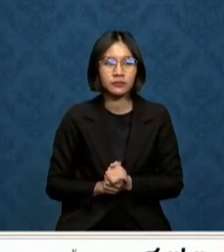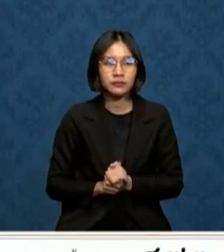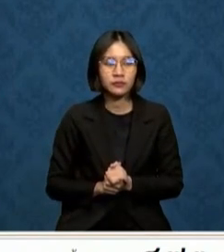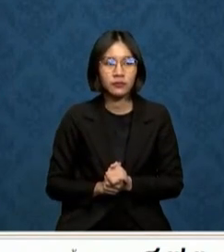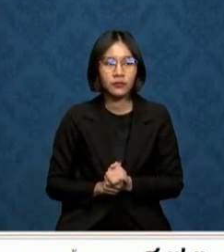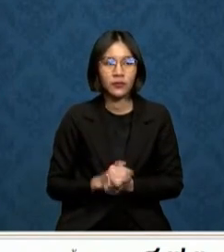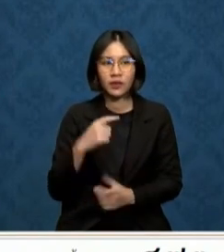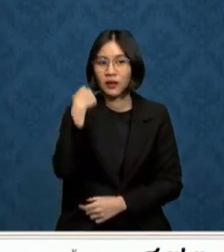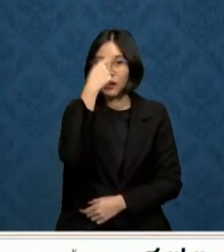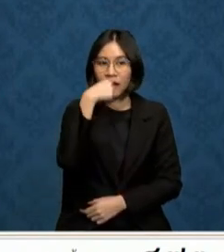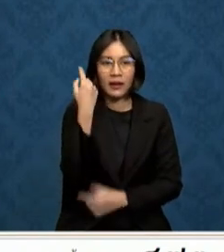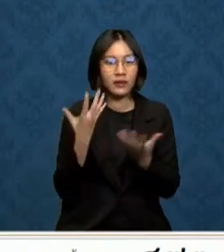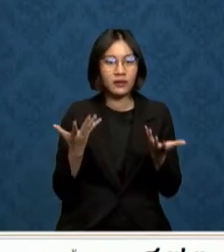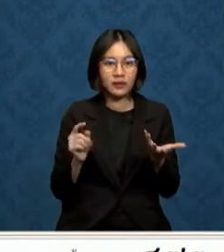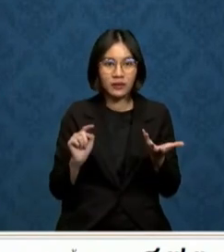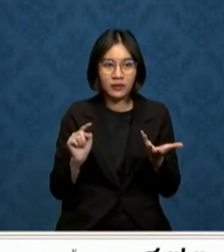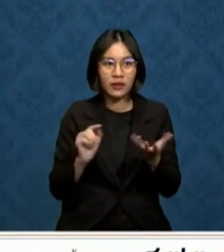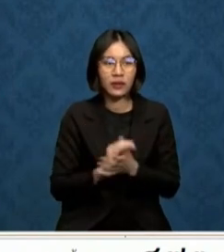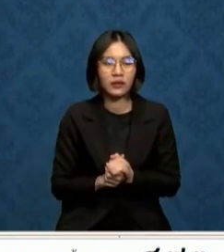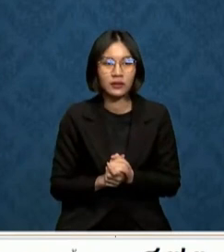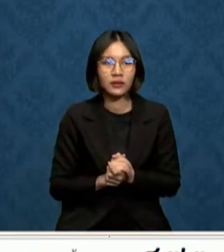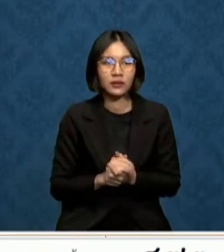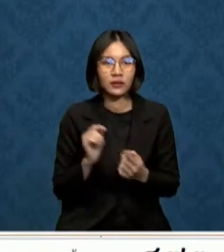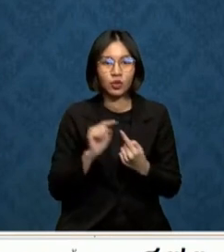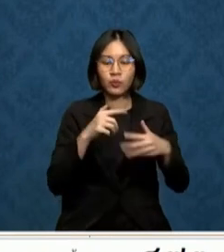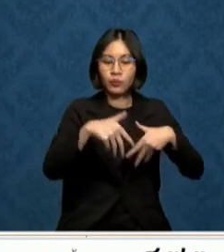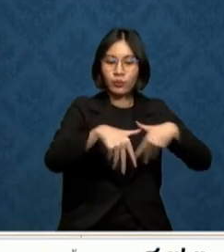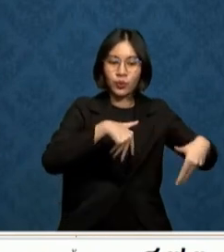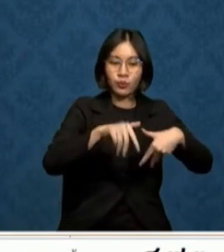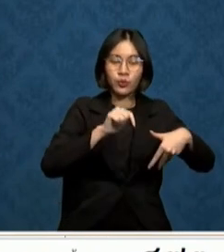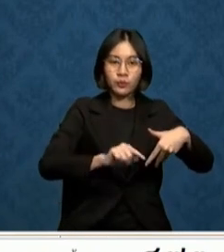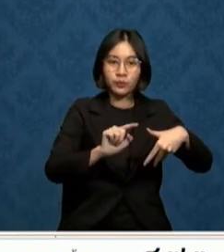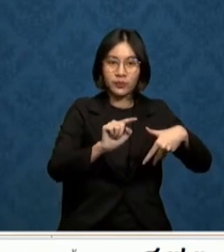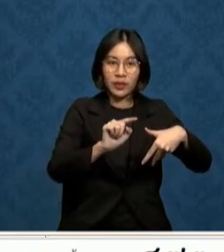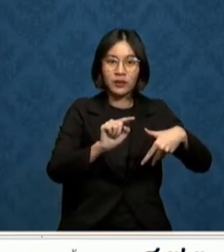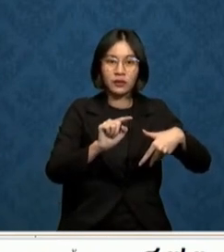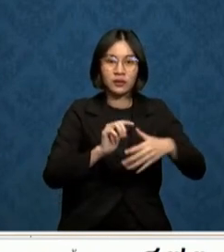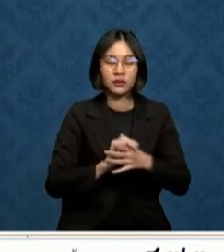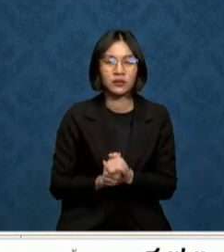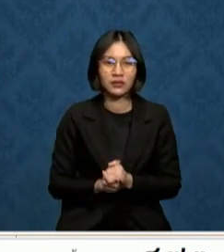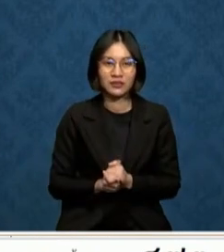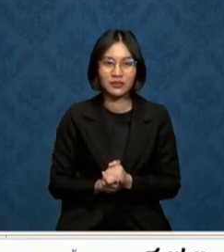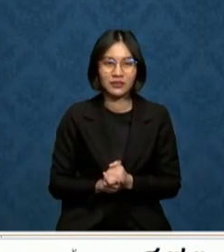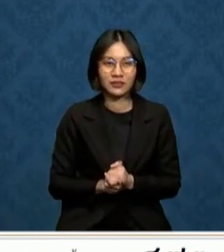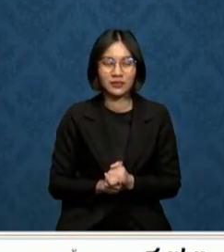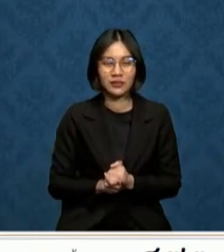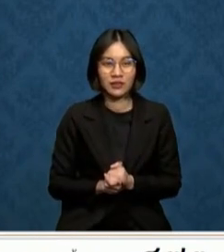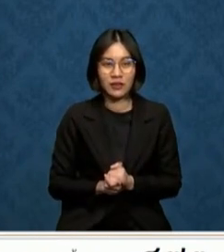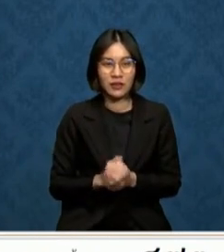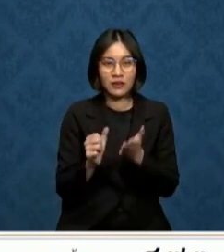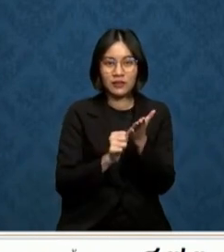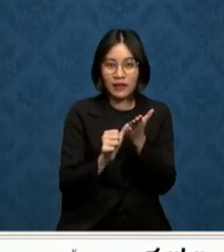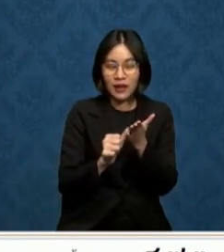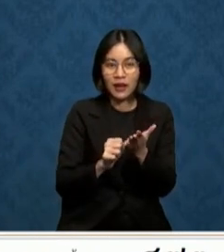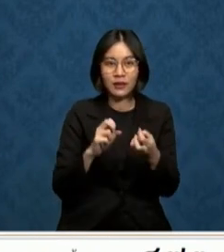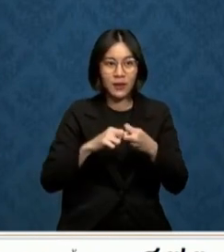ม่มีใครนะครับไม่มีจากซีกของพลเรือนที่จะไปทำการแก้ไข